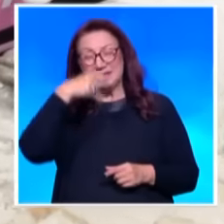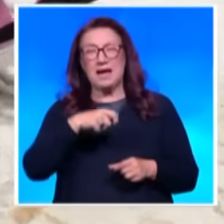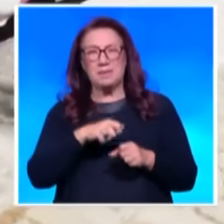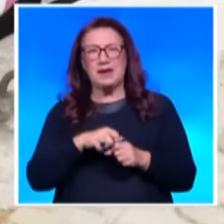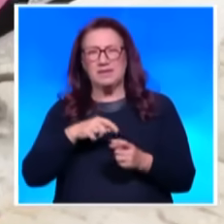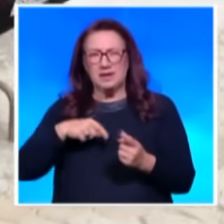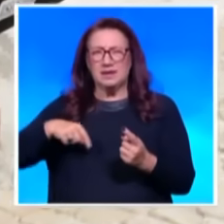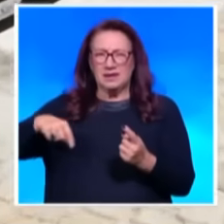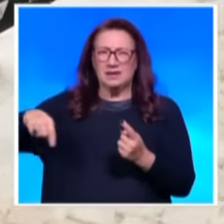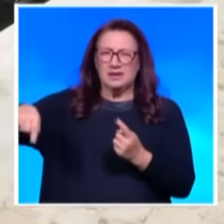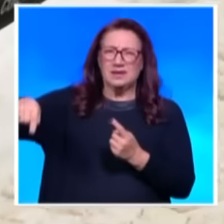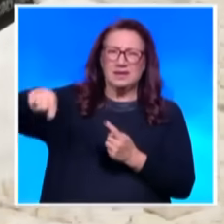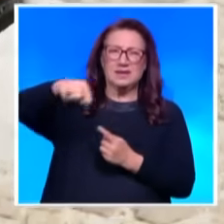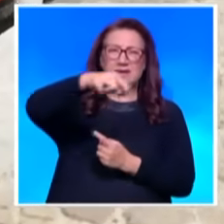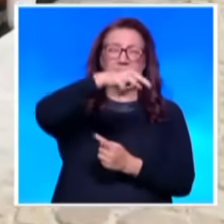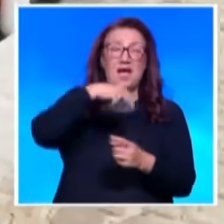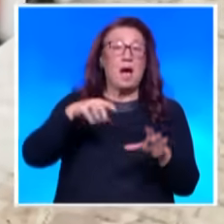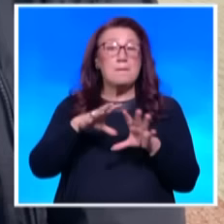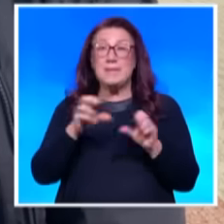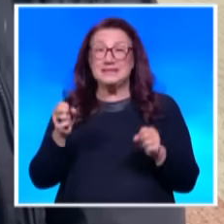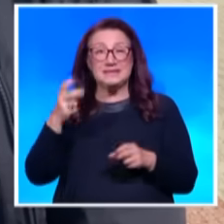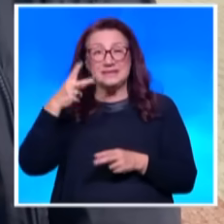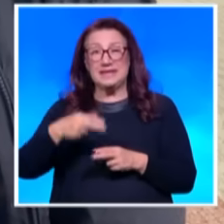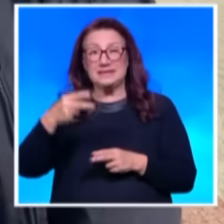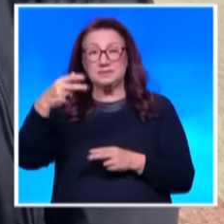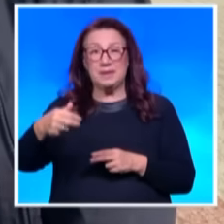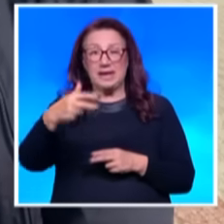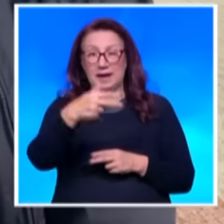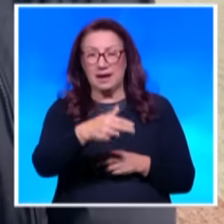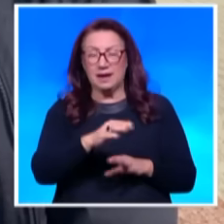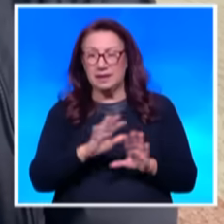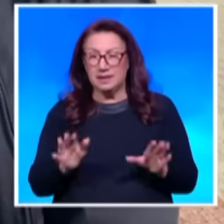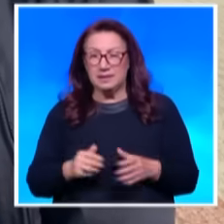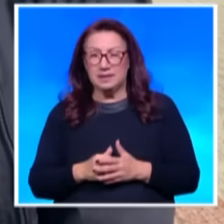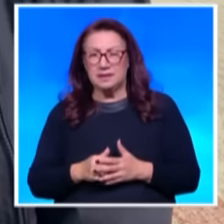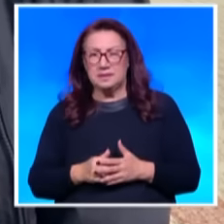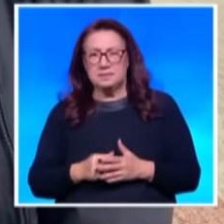плаване, без да спира никъде по време на прехода. Независимо, че съм бил на